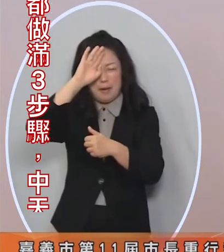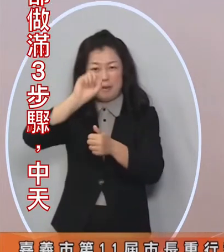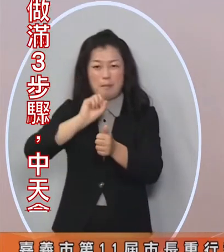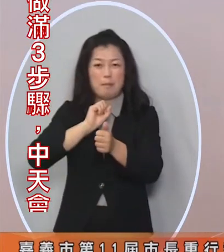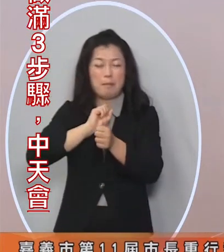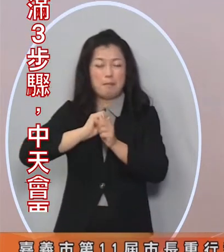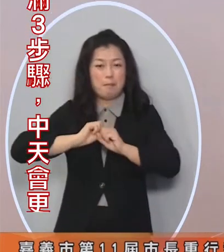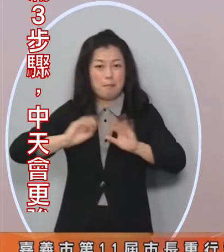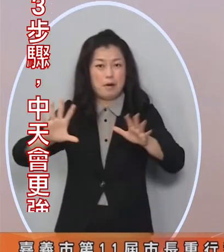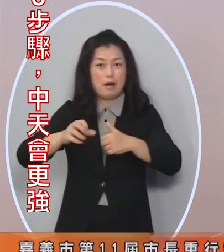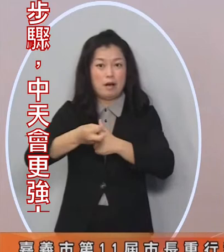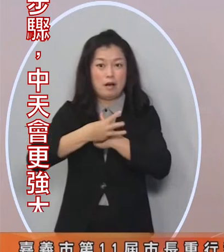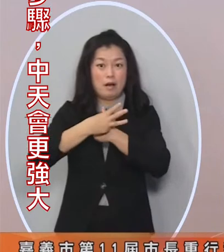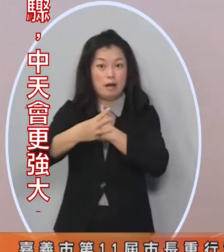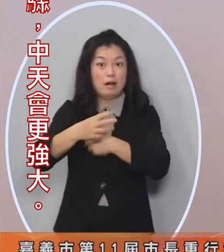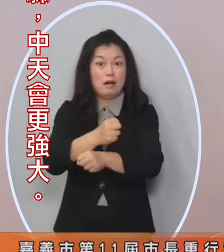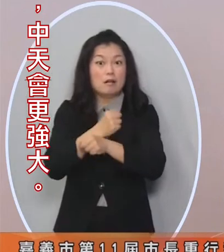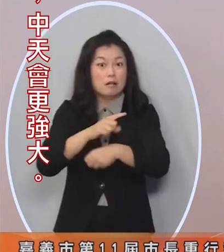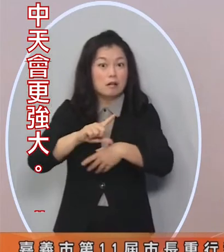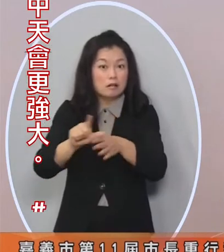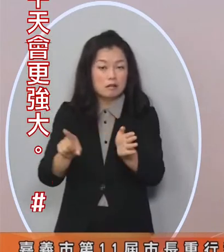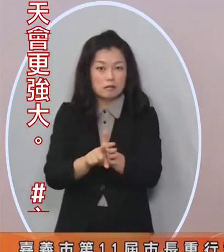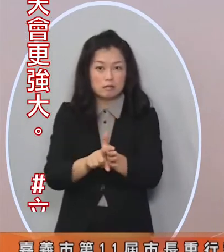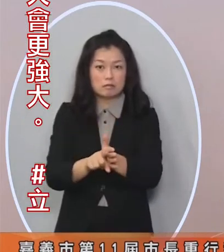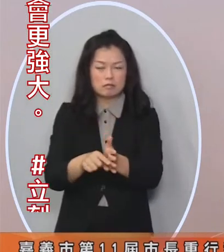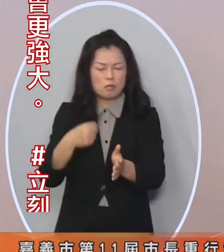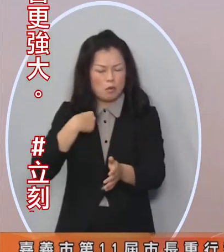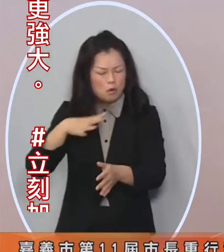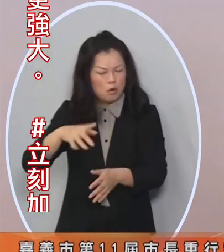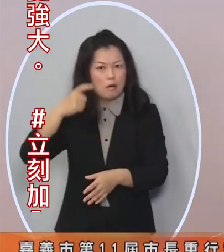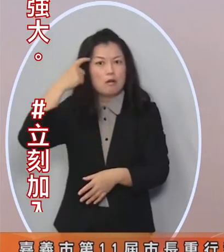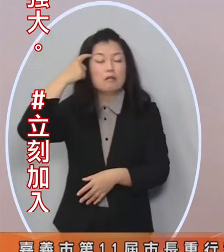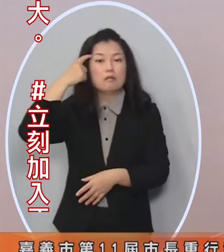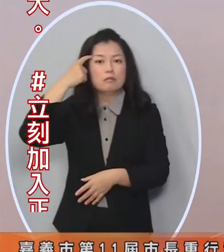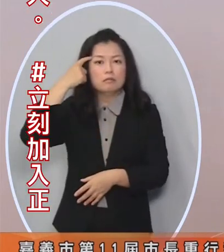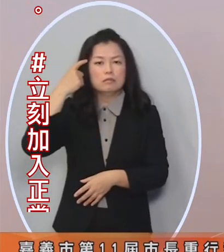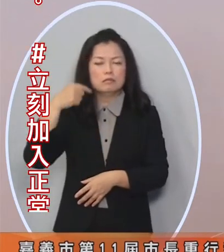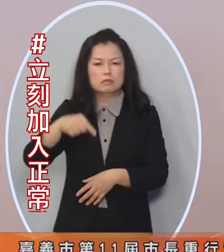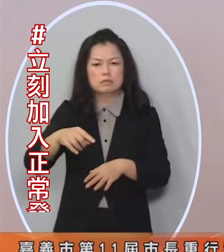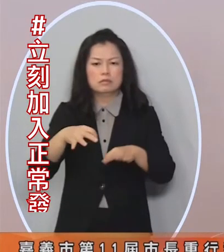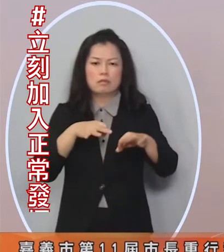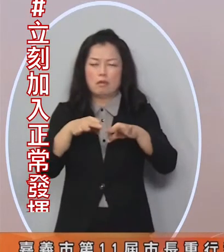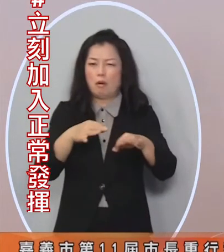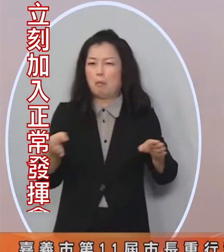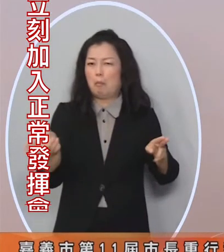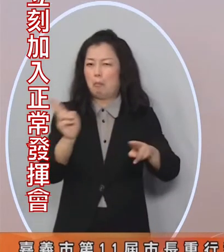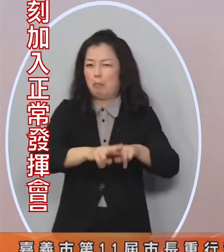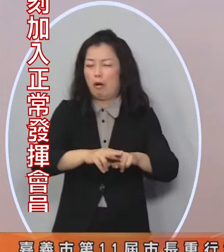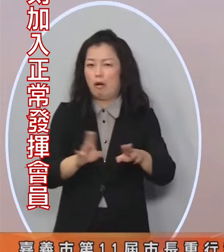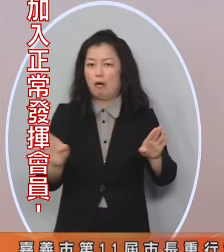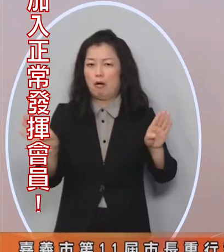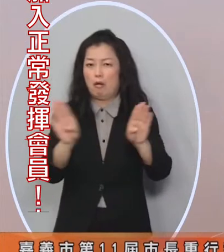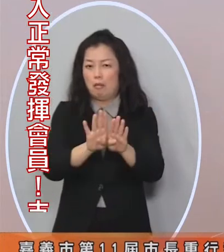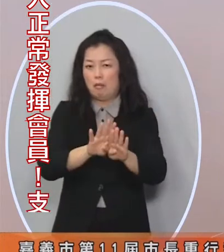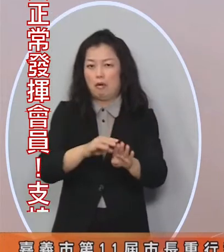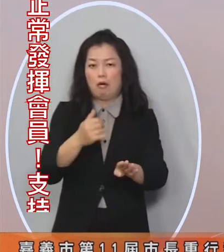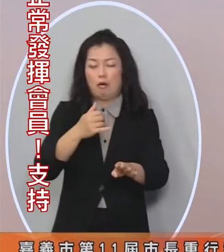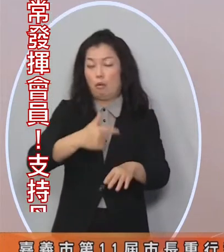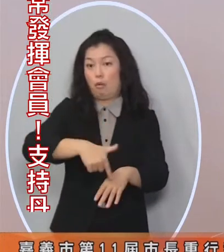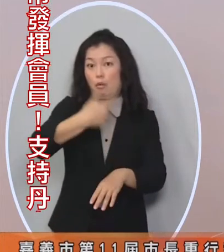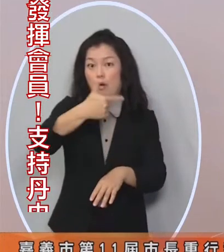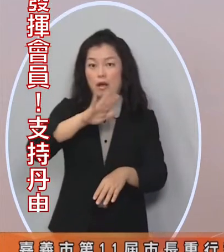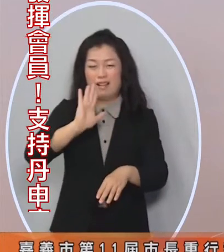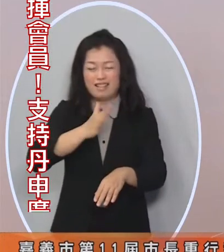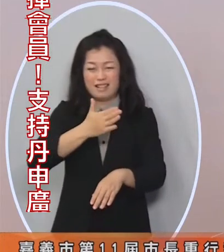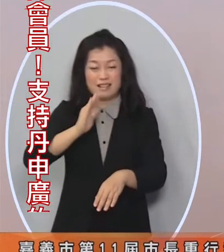很多人，真的，我那时候心里只想到说，要关店很紧，但是要开店很困